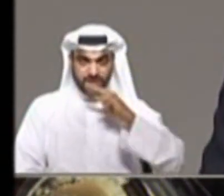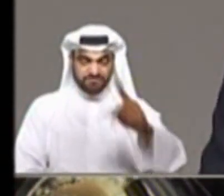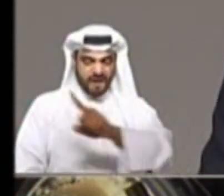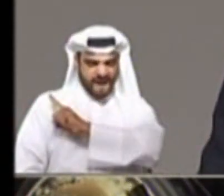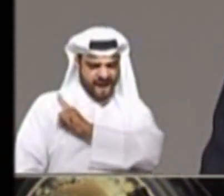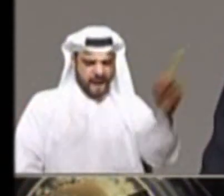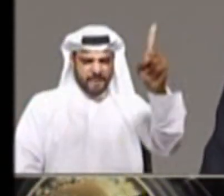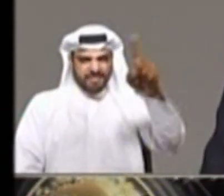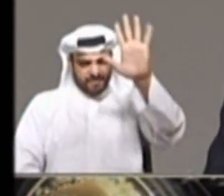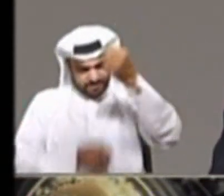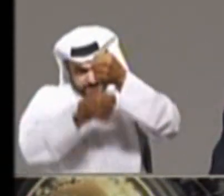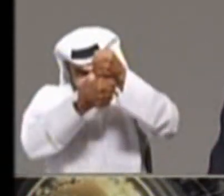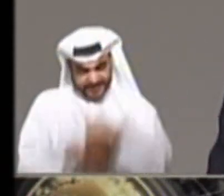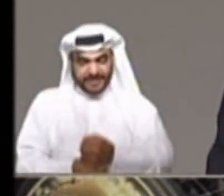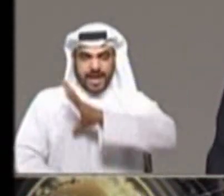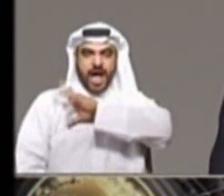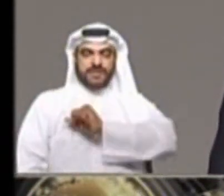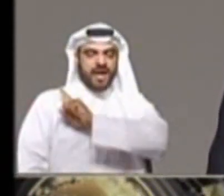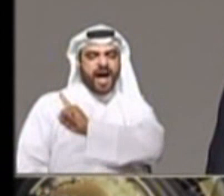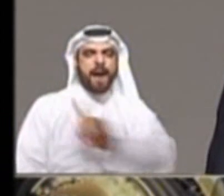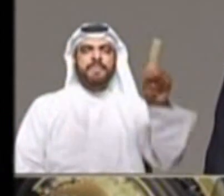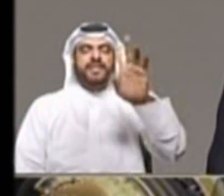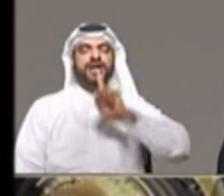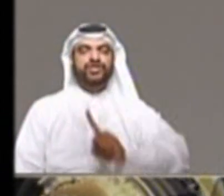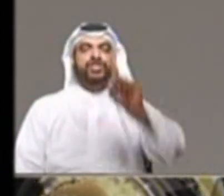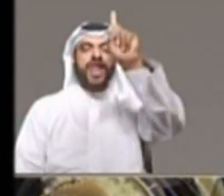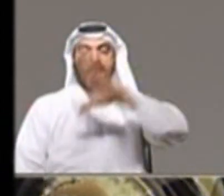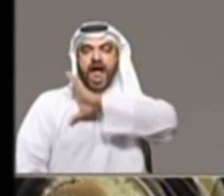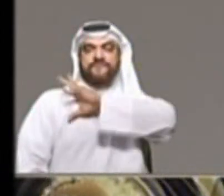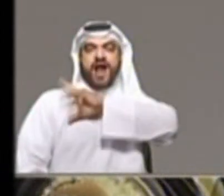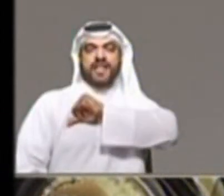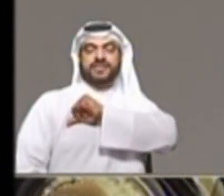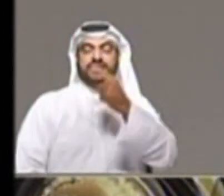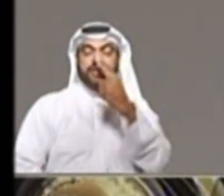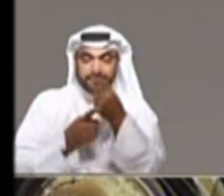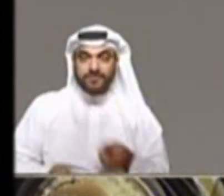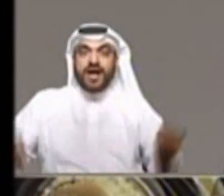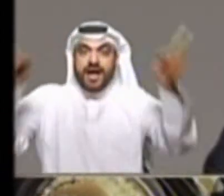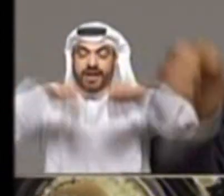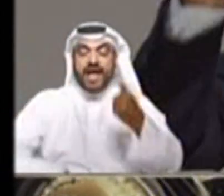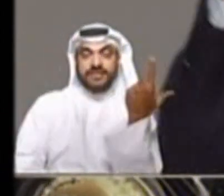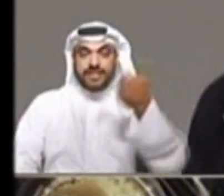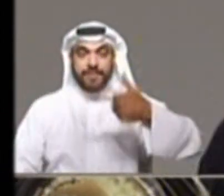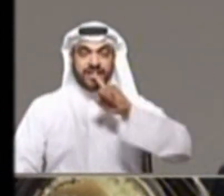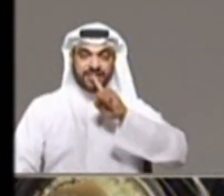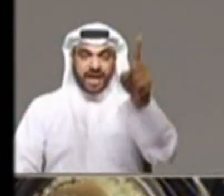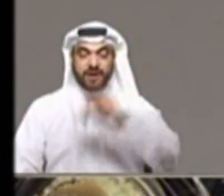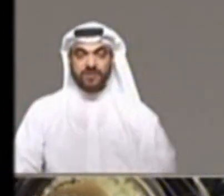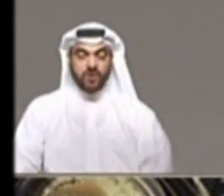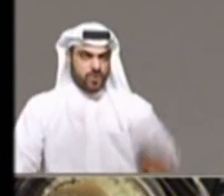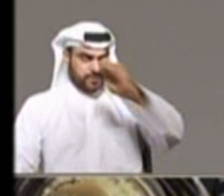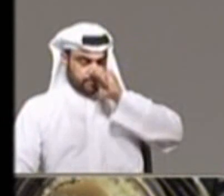إبليس بالجنة. صدقوني لن يحصل، فالفلسطيني عبر 70 عاماً هو لعنة